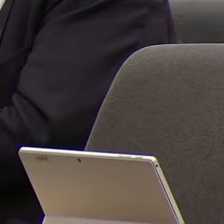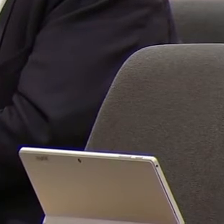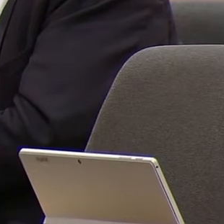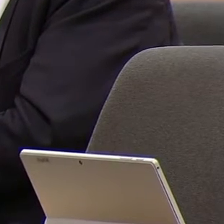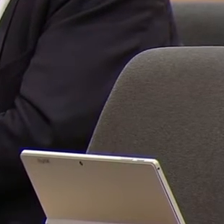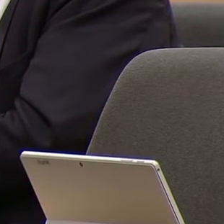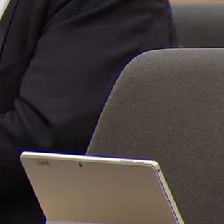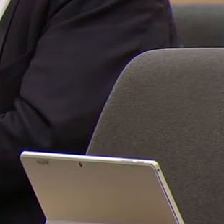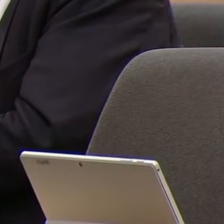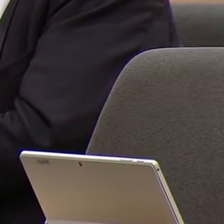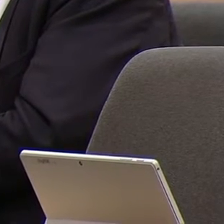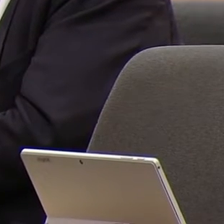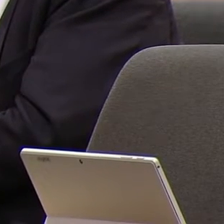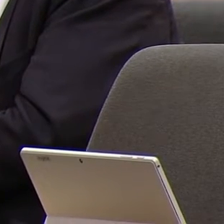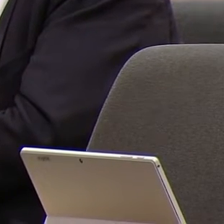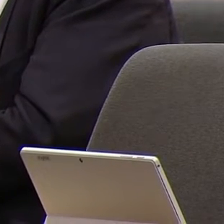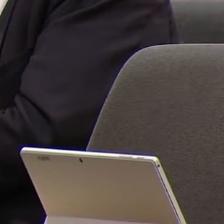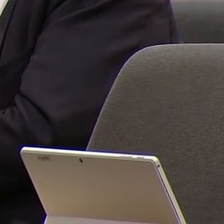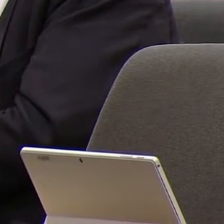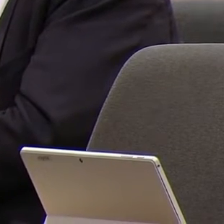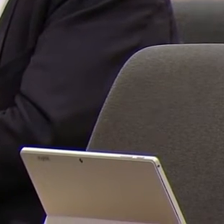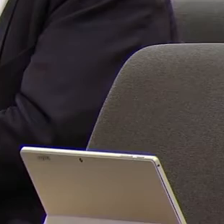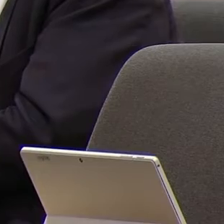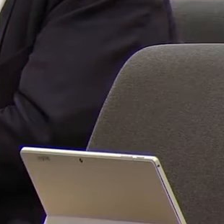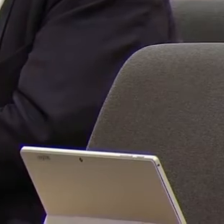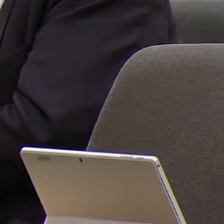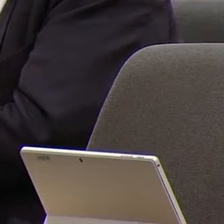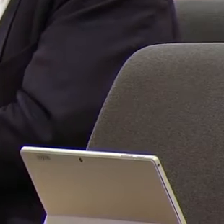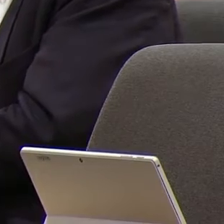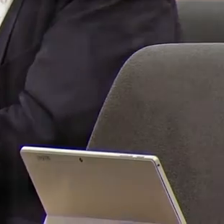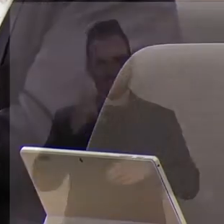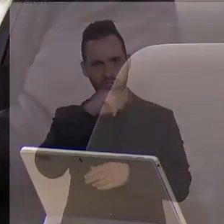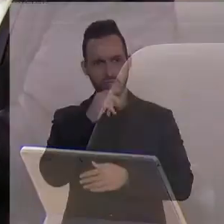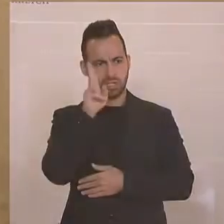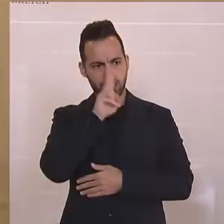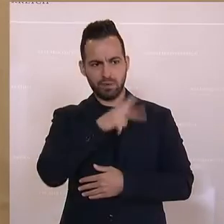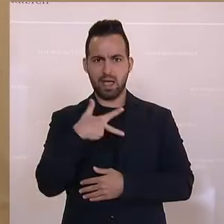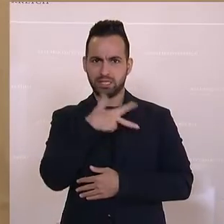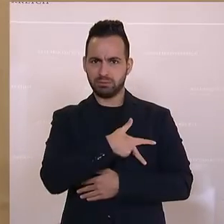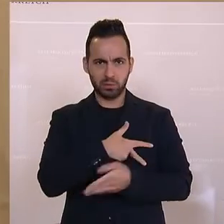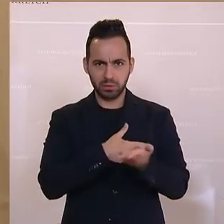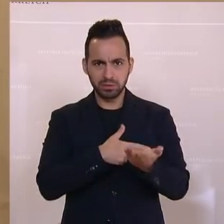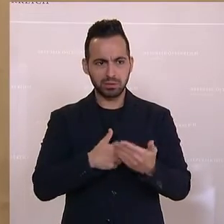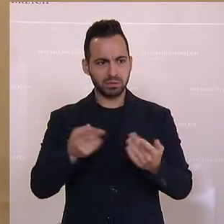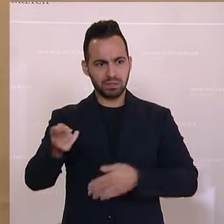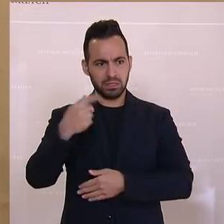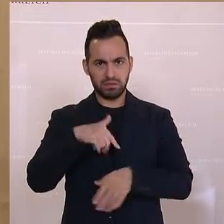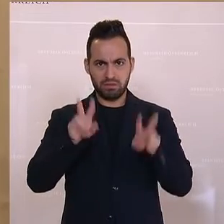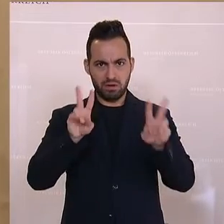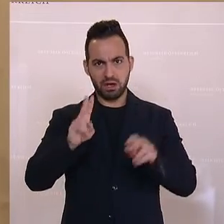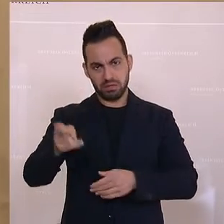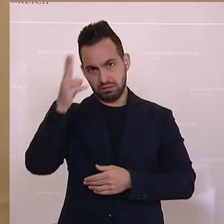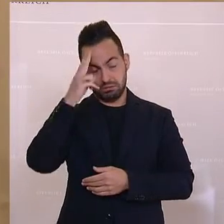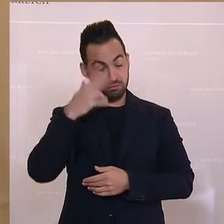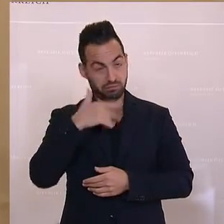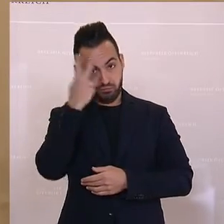Wahnsinn, Sie haben das Geld ausgegeben, obwohl keines da ist. Also weiß ich jetzt nicht, liebe SPÖ, ich käme bei euch tatsächlich jetzt nicht